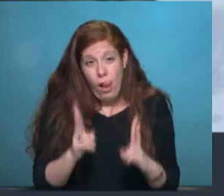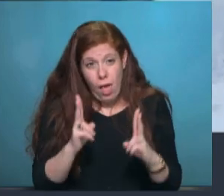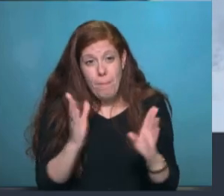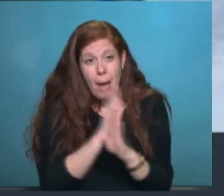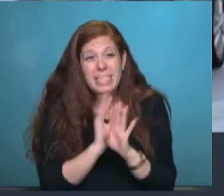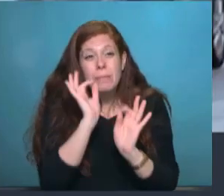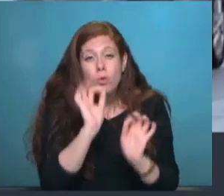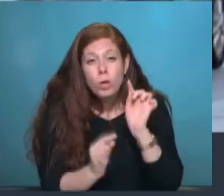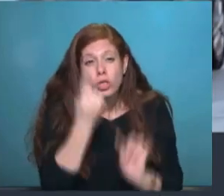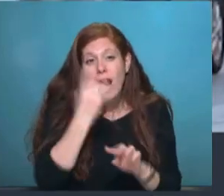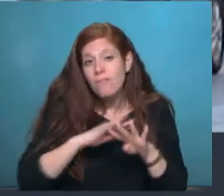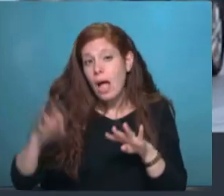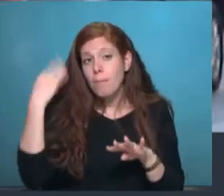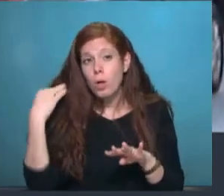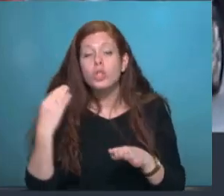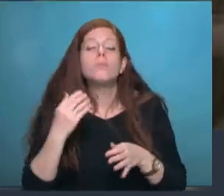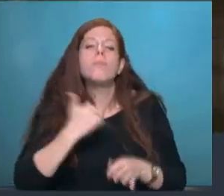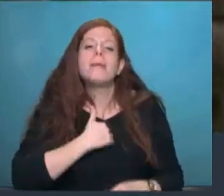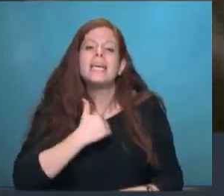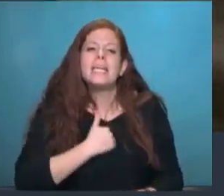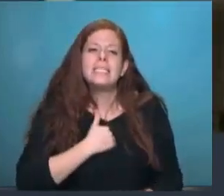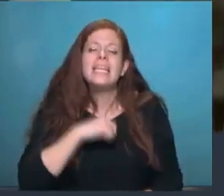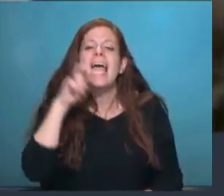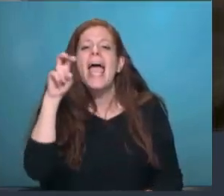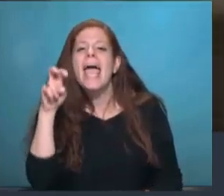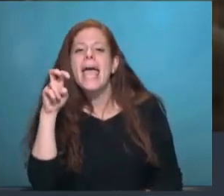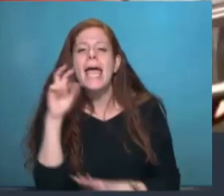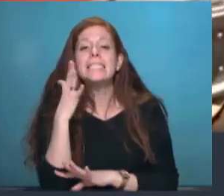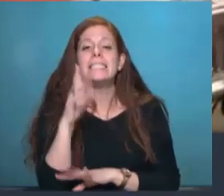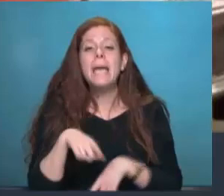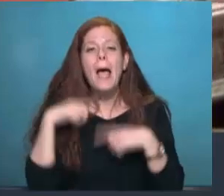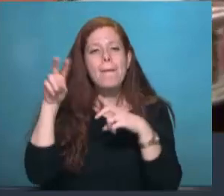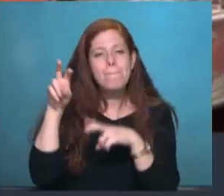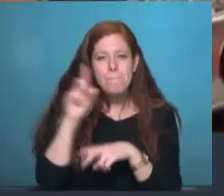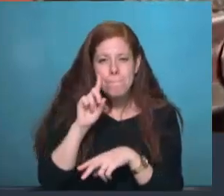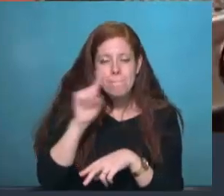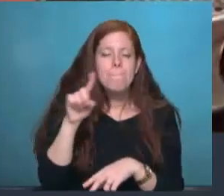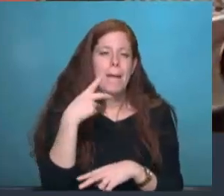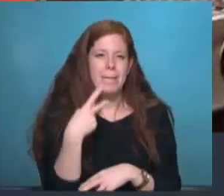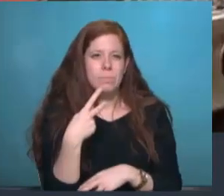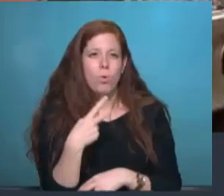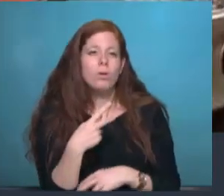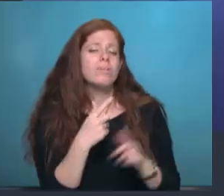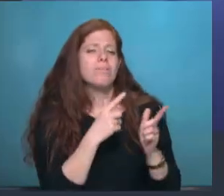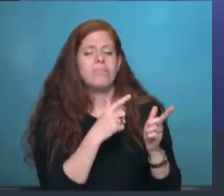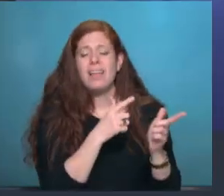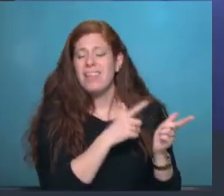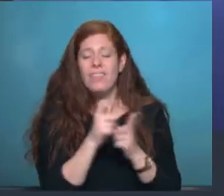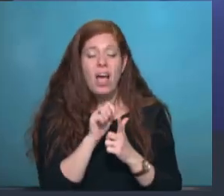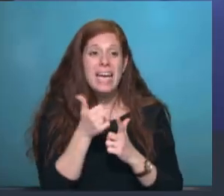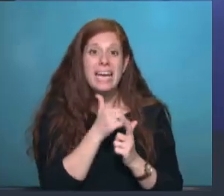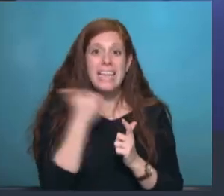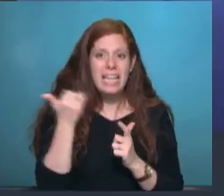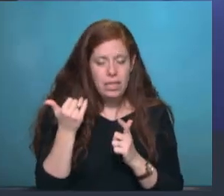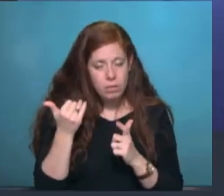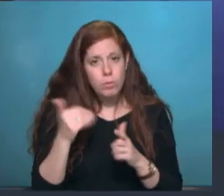4 חודשים בבית הכנסת עץ חיים בפיטסבורג. אחרי הפיגוע האנטישמי הקטלני ביותר בהיסטוריית ארצות הברית, חברי בית